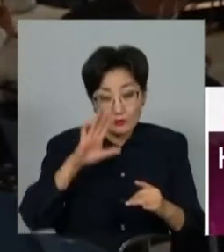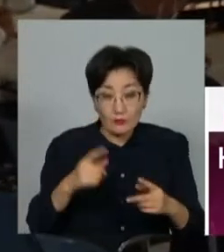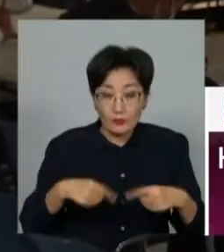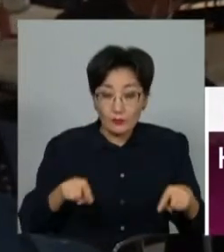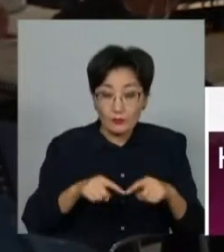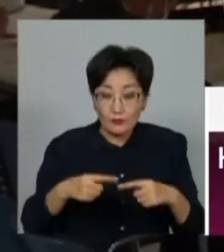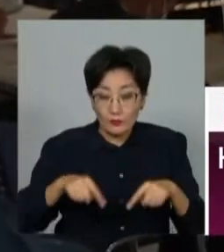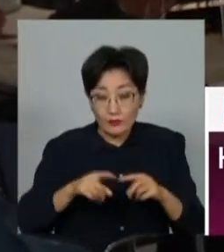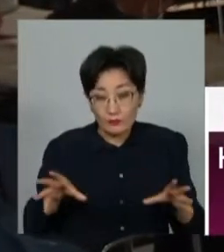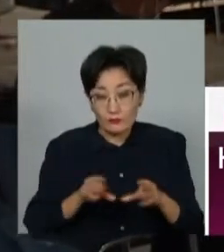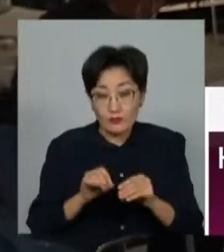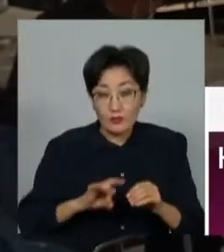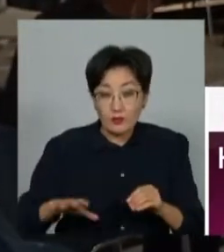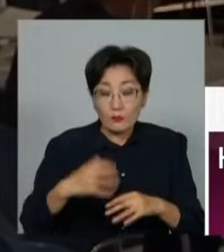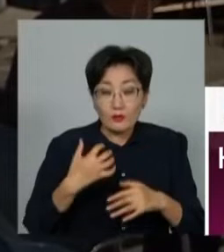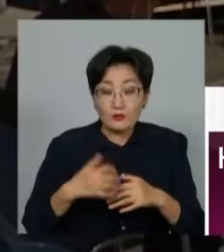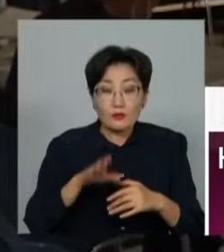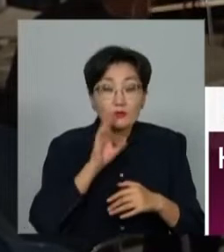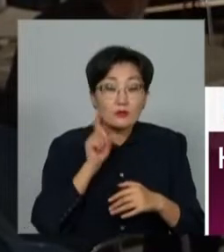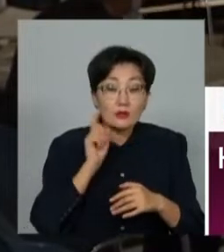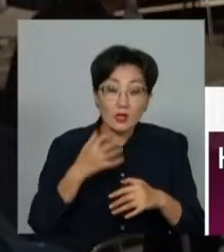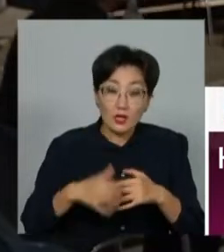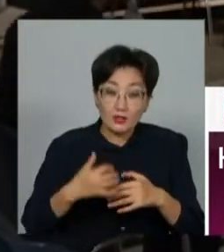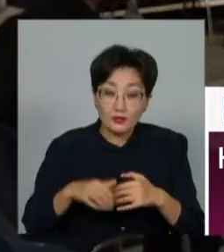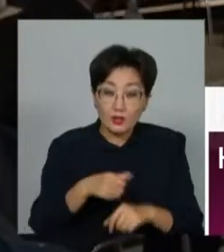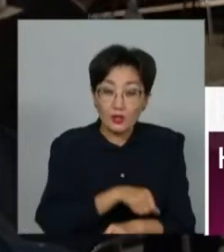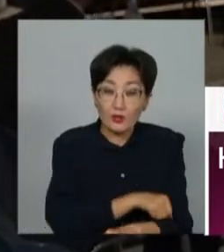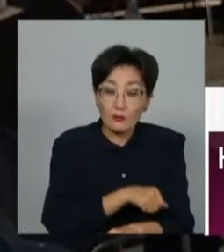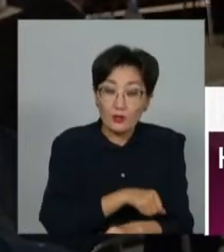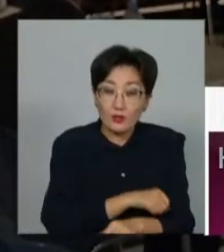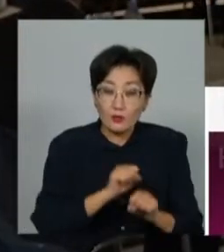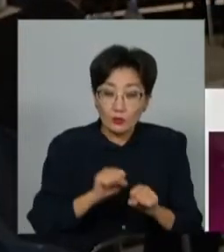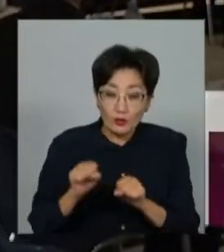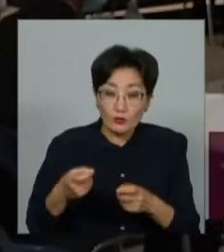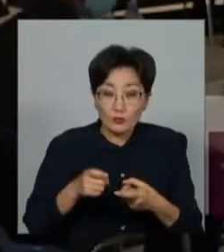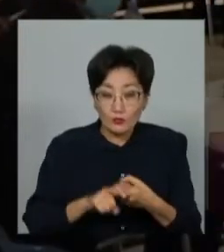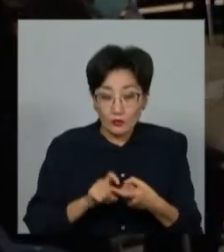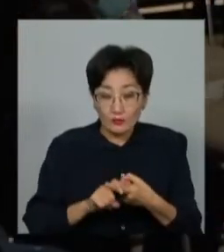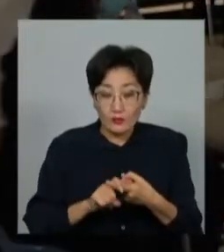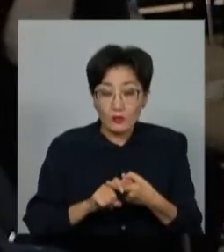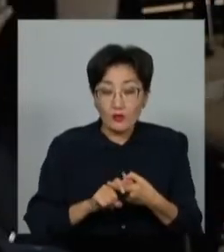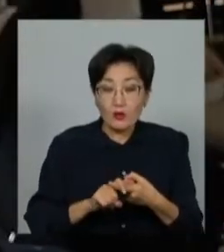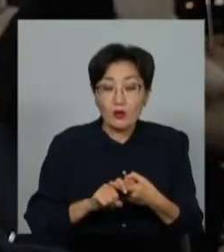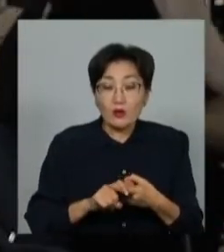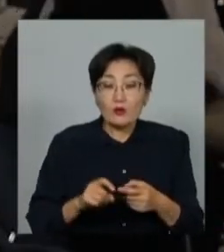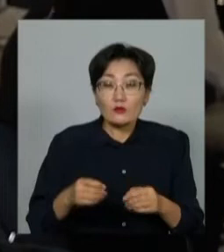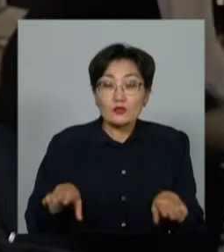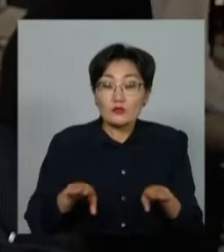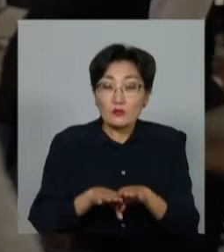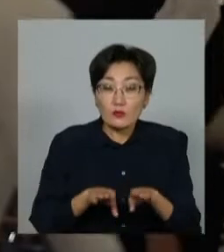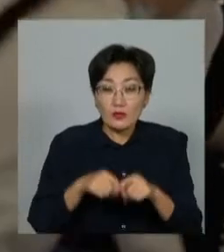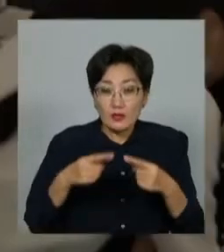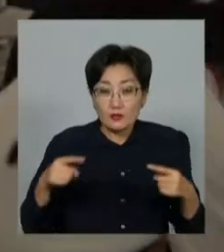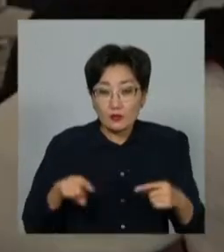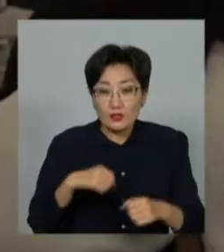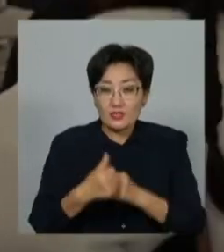бірігіп отырып, аудандағы жастардың арасында нашақорлықтың алдын алу. Бүгінгі күнде білесің, нашақорлық тек қана ол нашақорлық емес, оның қатар соған теңестірілген әртүрлі